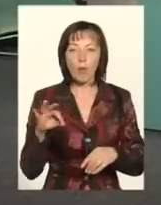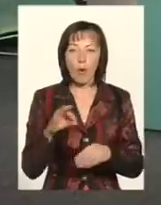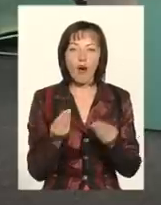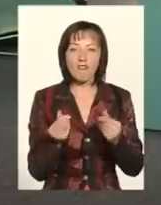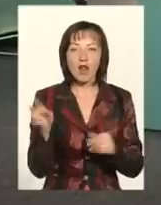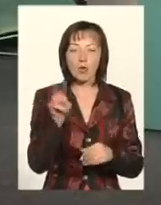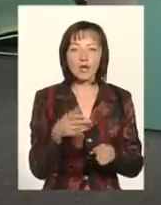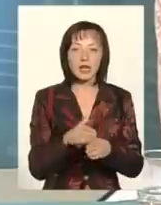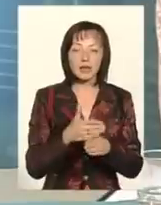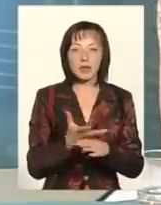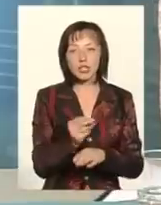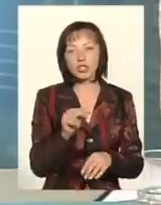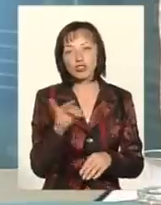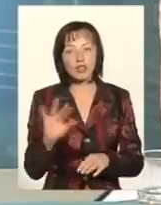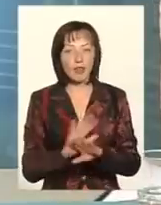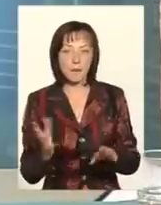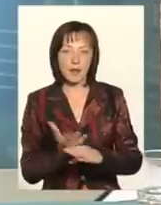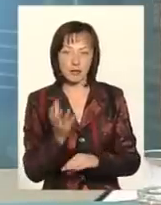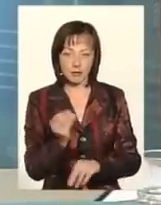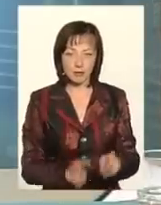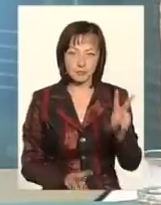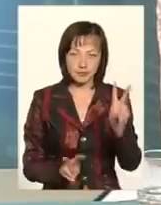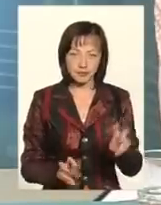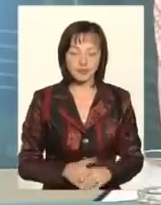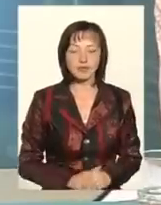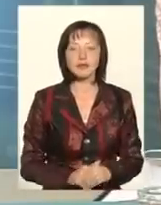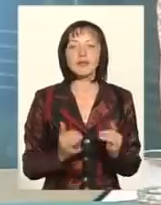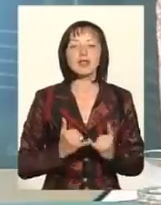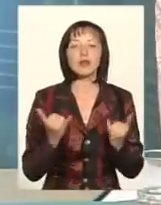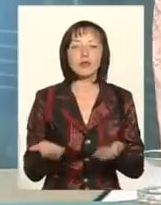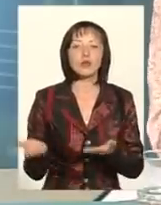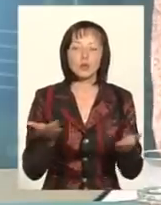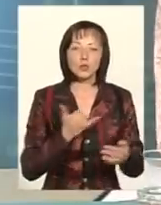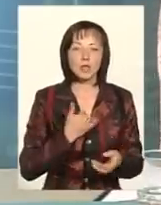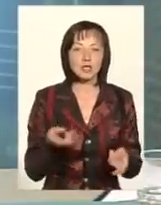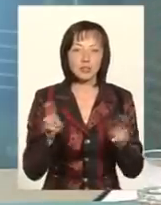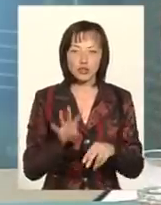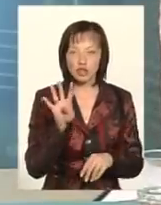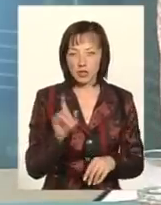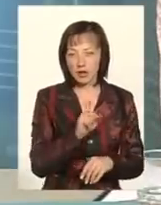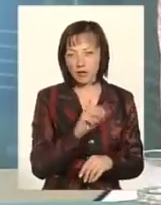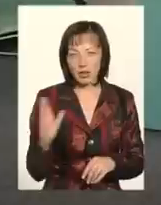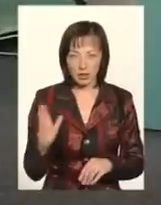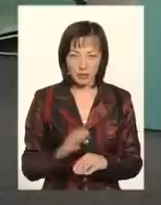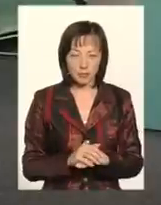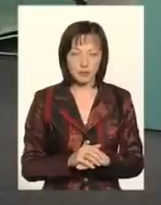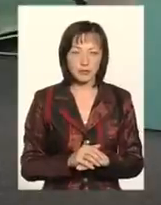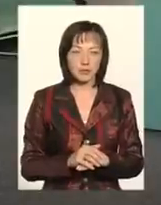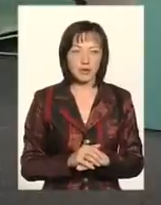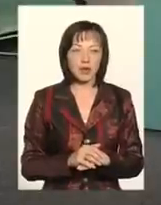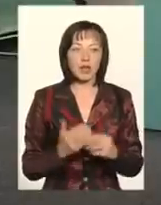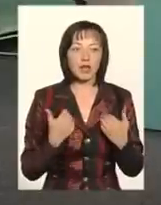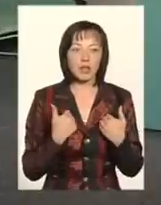валютні кредити платити чи не платити Отже шановні до гості в нас залишається буквально 4чтири хвилини